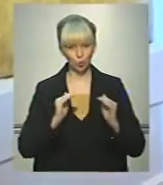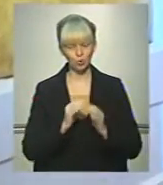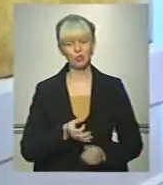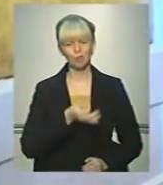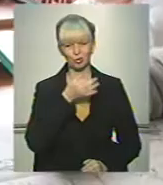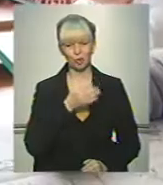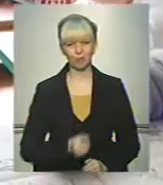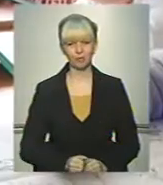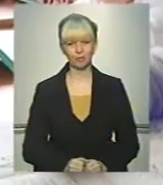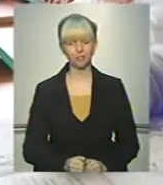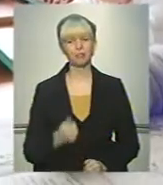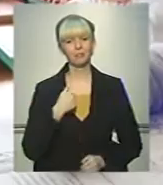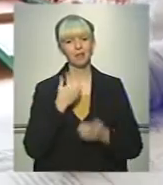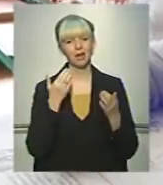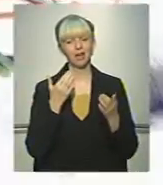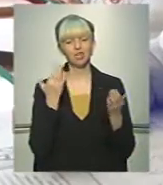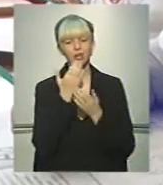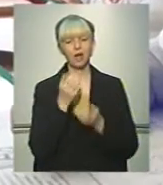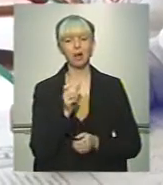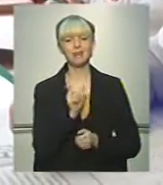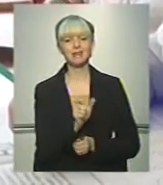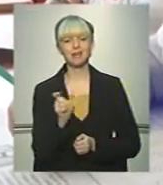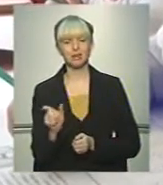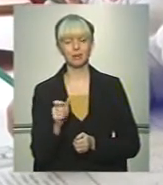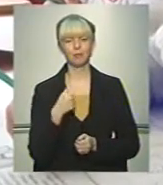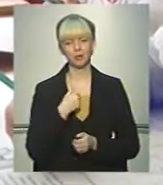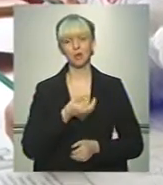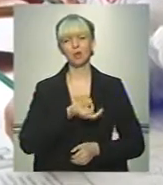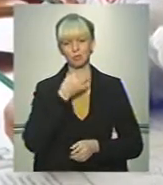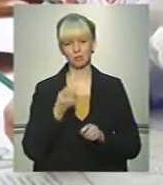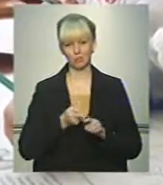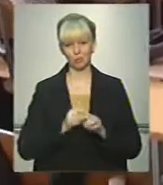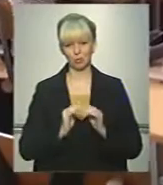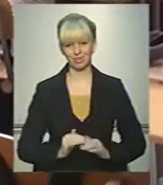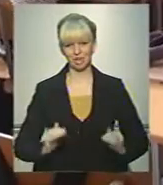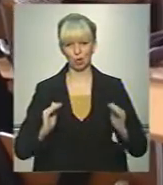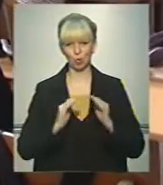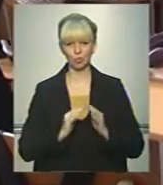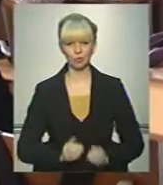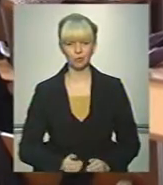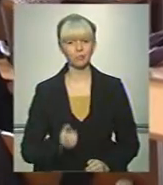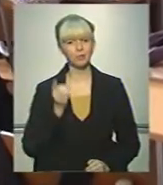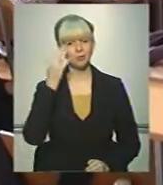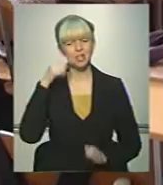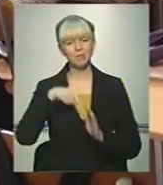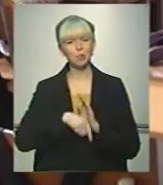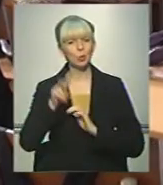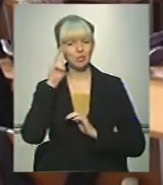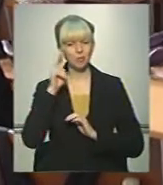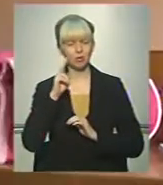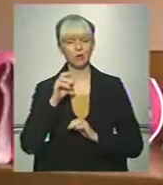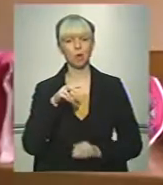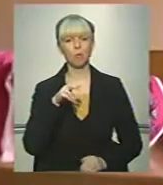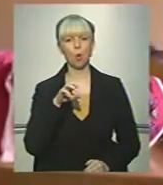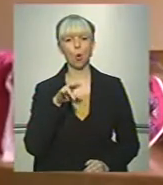подобається. Я читаю склади. Мені подобається в цьому садочку. Мріють про внутрішні вбиральні у